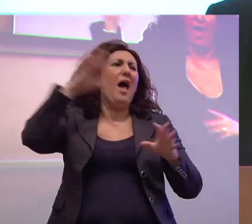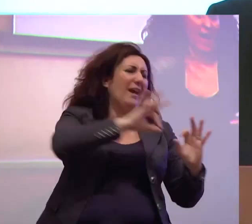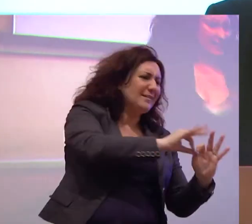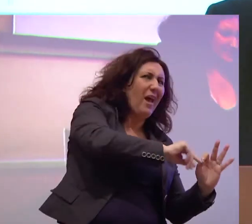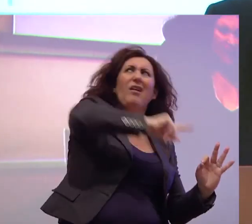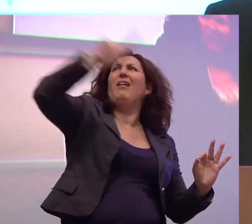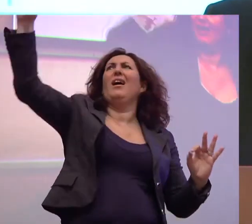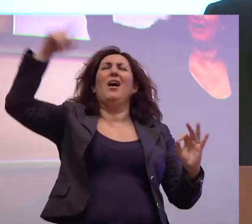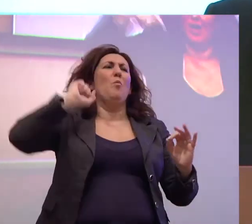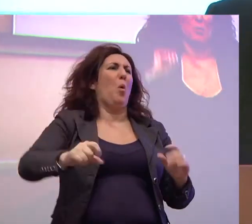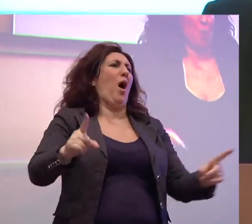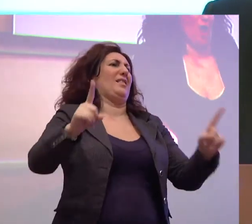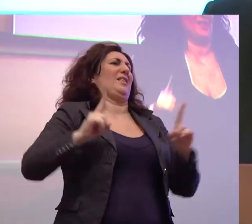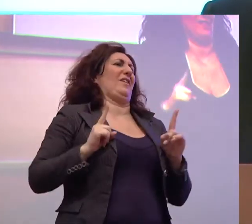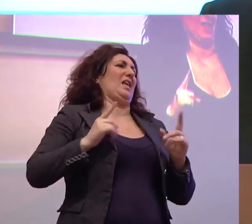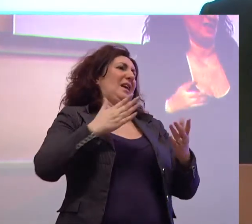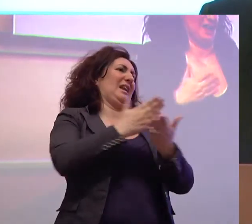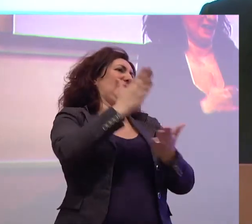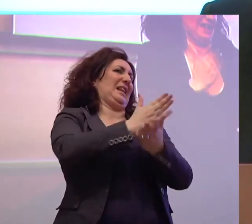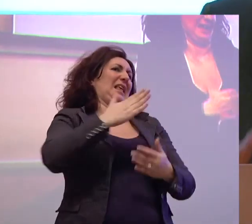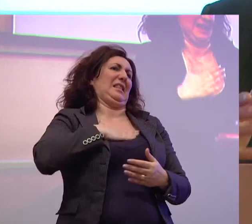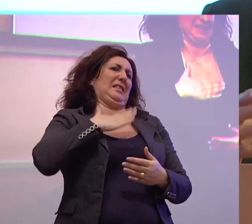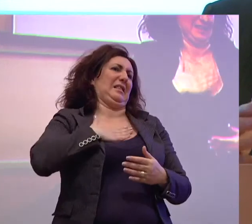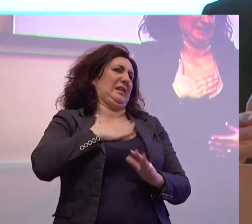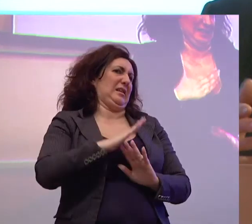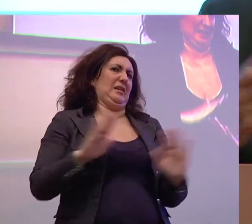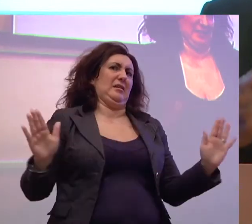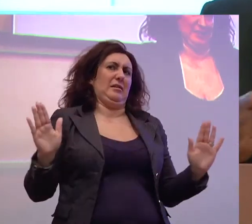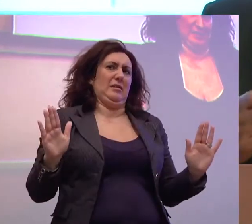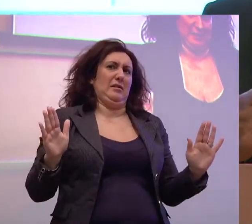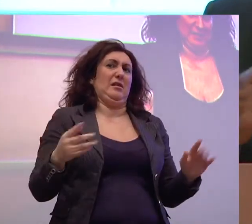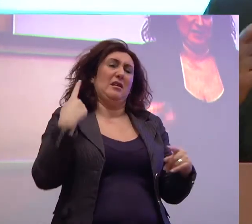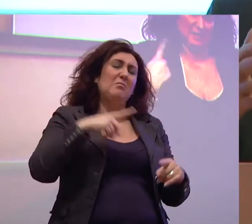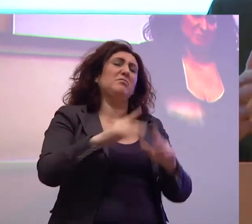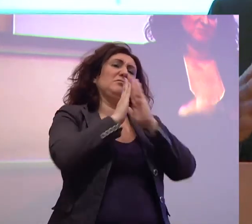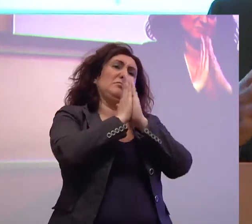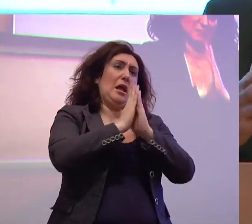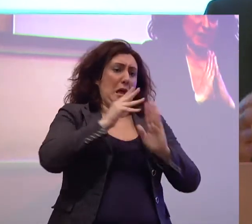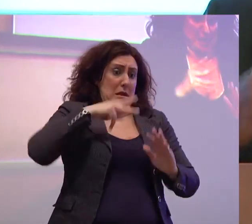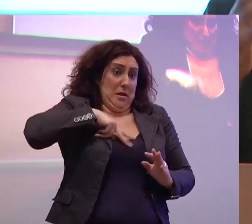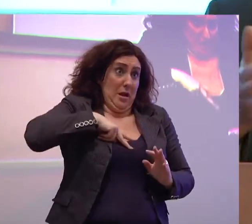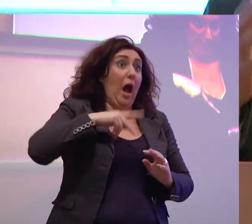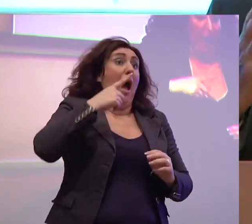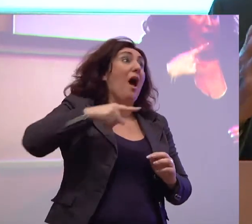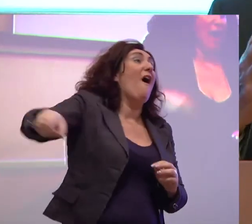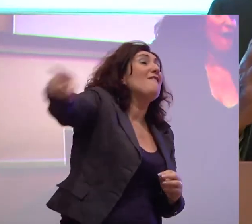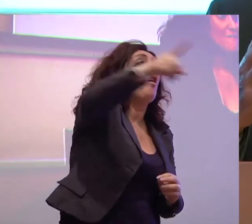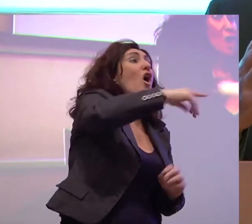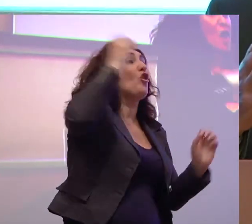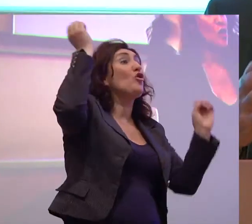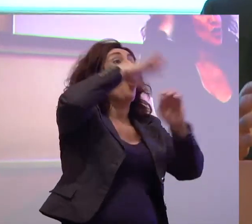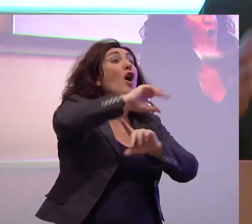difendere i nostri diritti. E in questo quadro che io raccomando a me stesso e a voi non ci